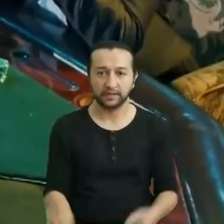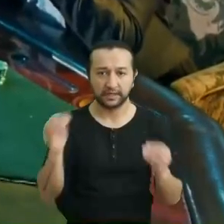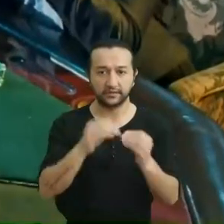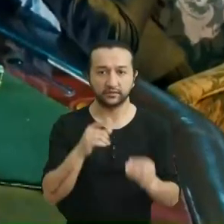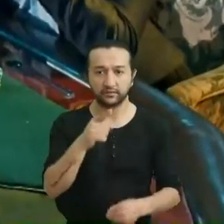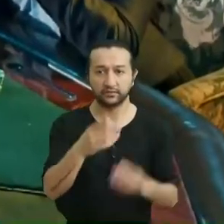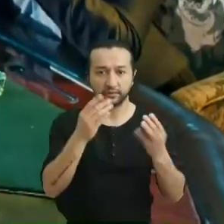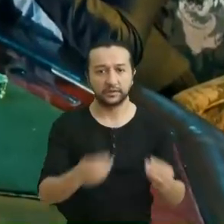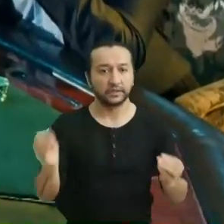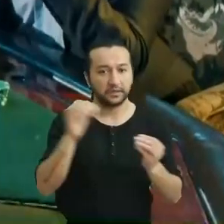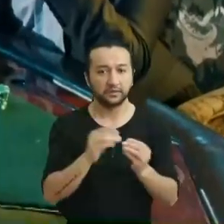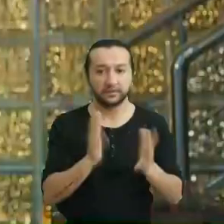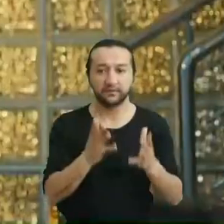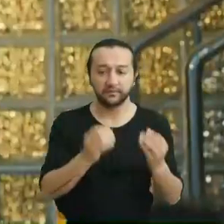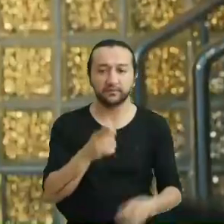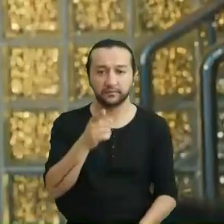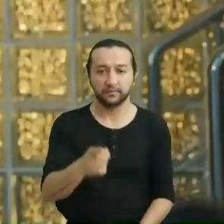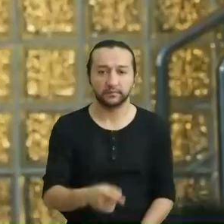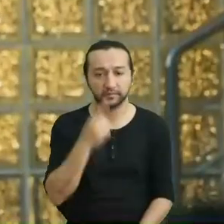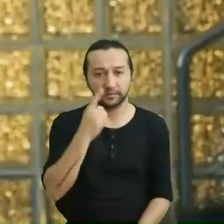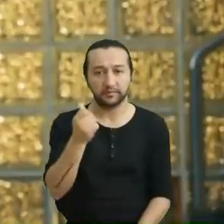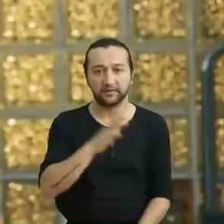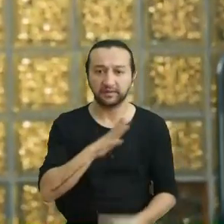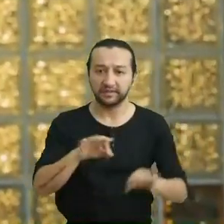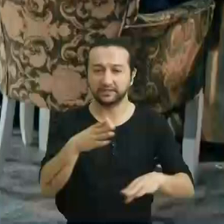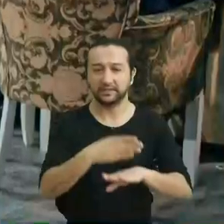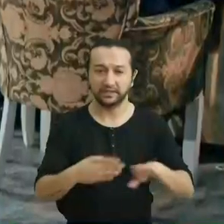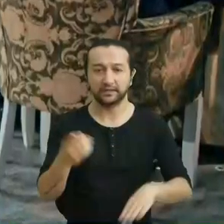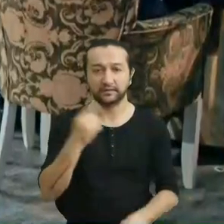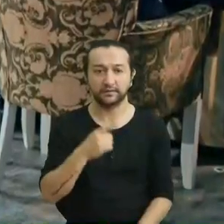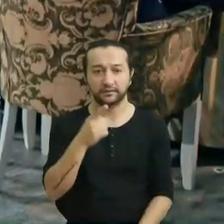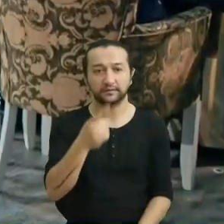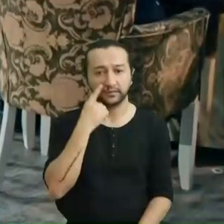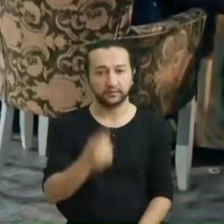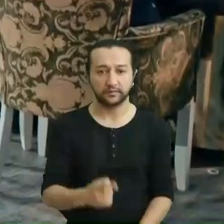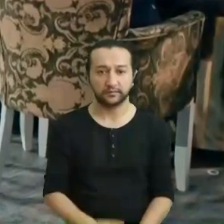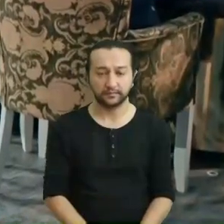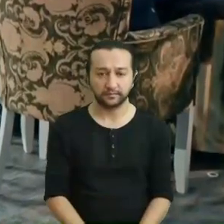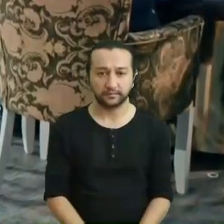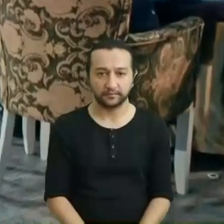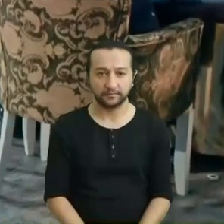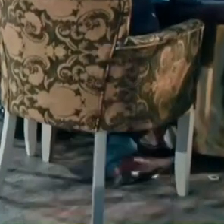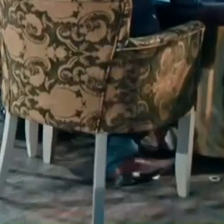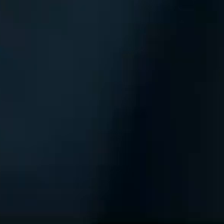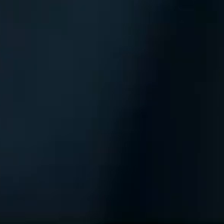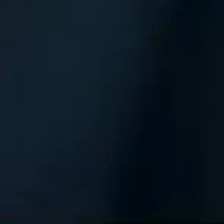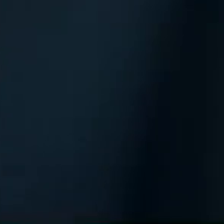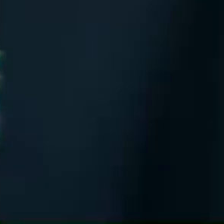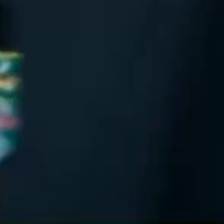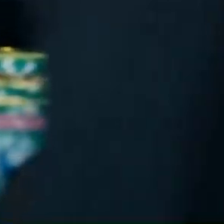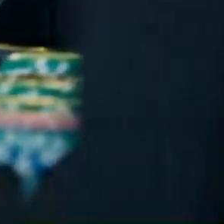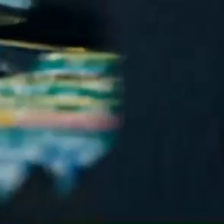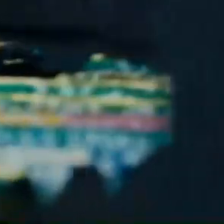Arttırıyorum. Tabii arttırıyorsun. Para var tabii. Kart. Görüyorum. Yağız yuvarlak kumar